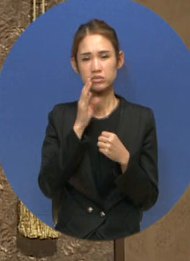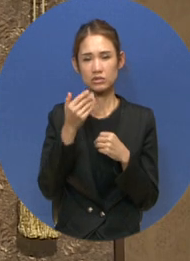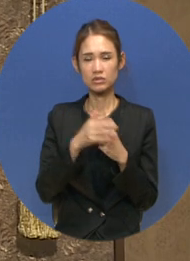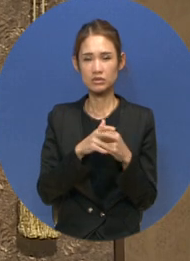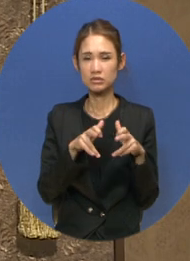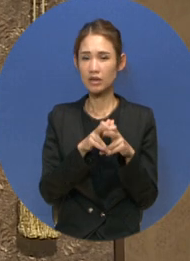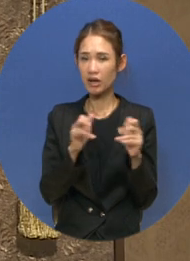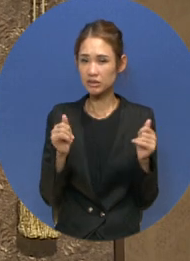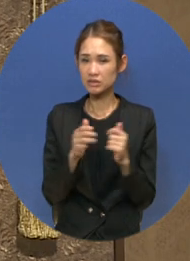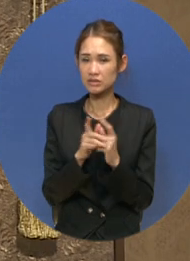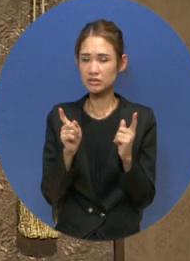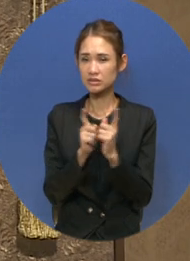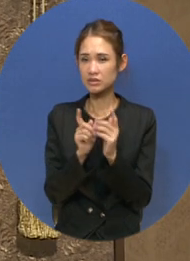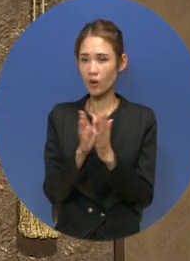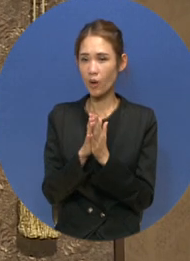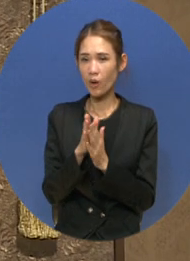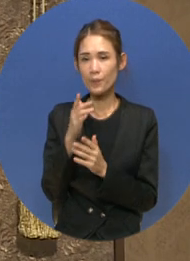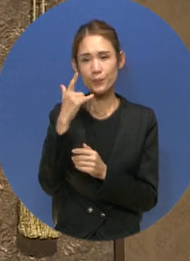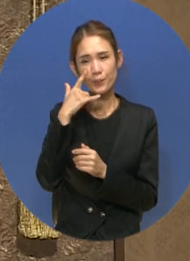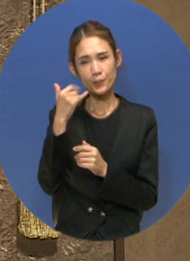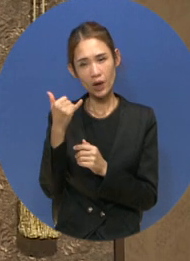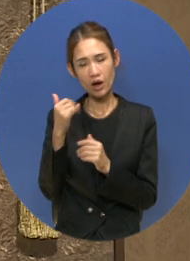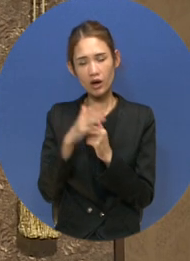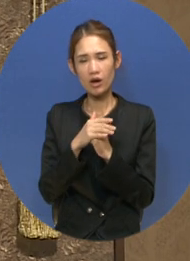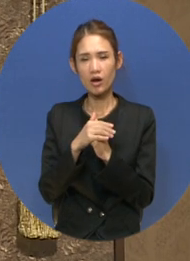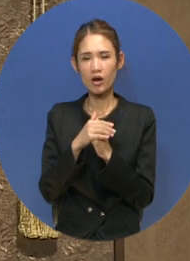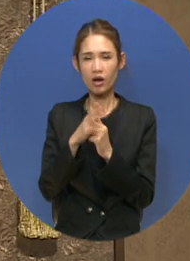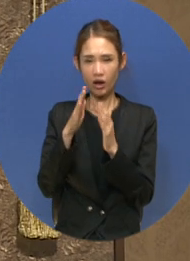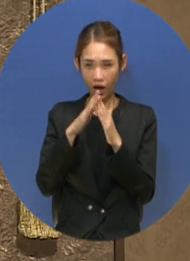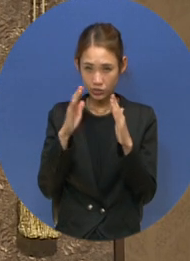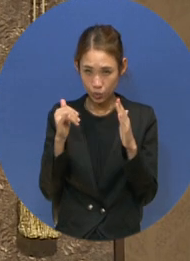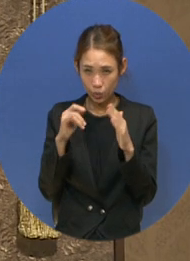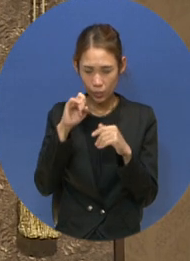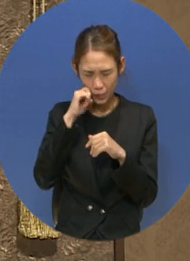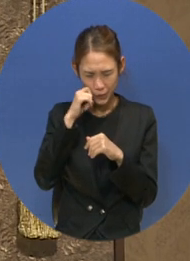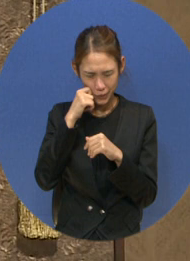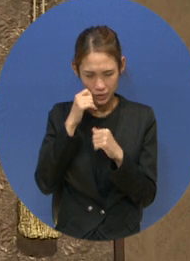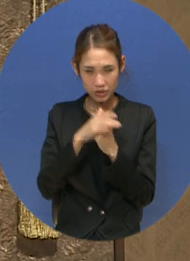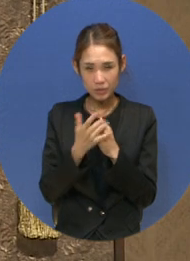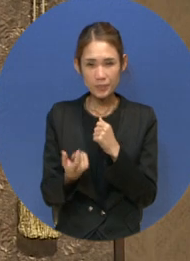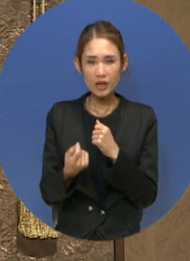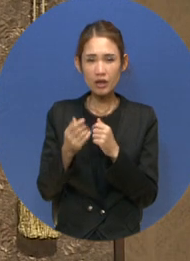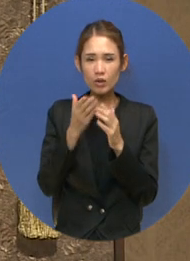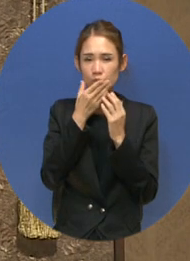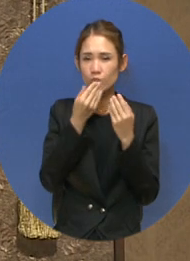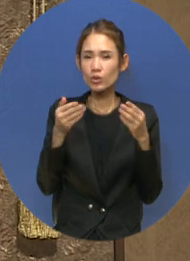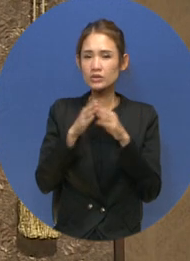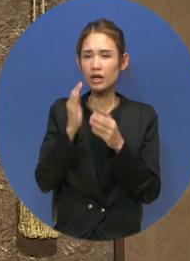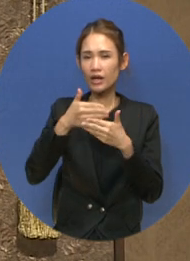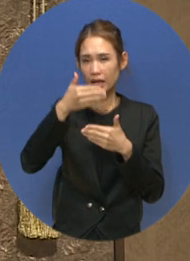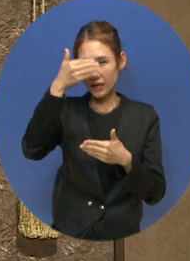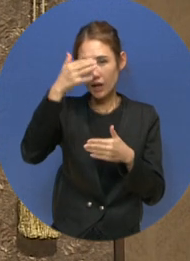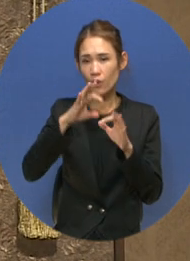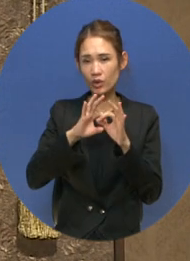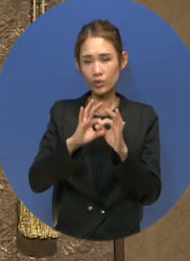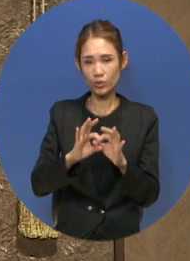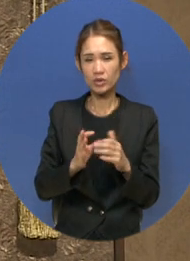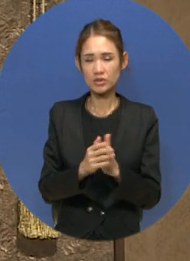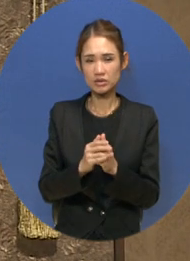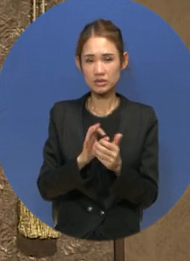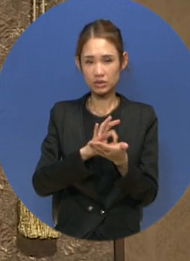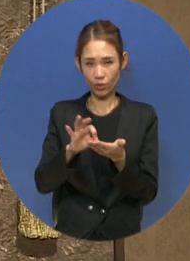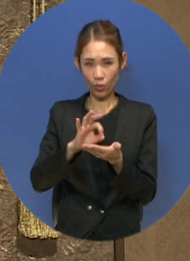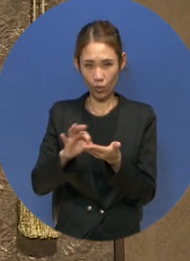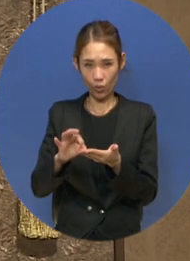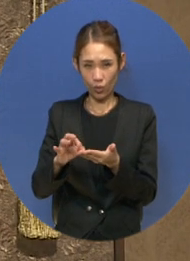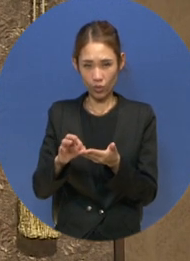당사자 특히 그 보호자들의 어려움이 심각하기 때문에 빠른 시일 내에 복지관을 개원해서 이용하는 데